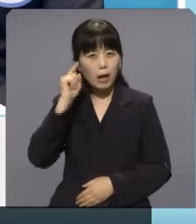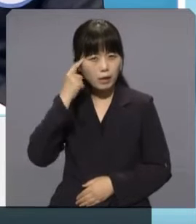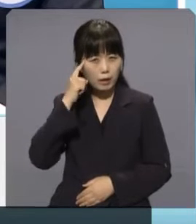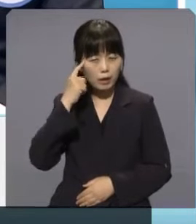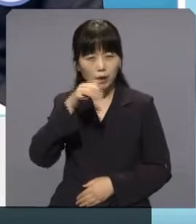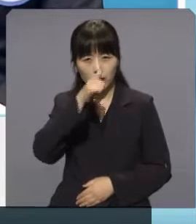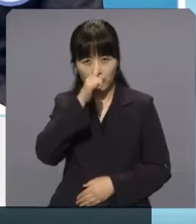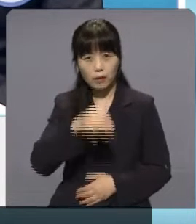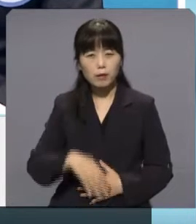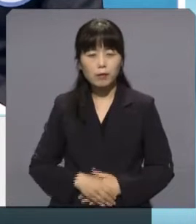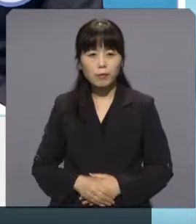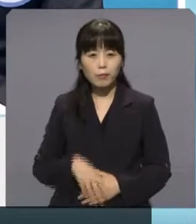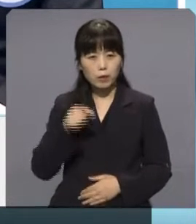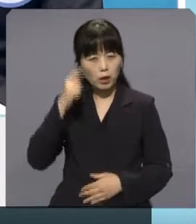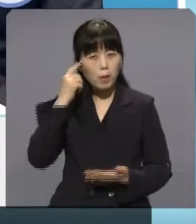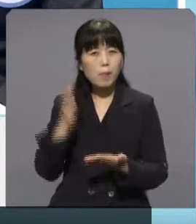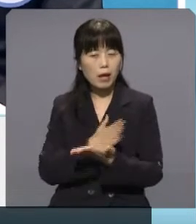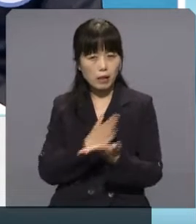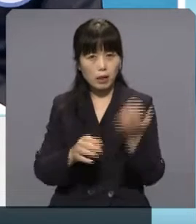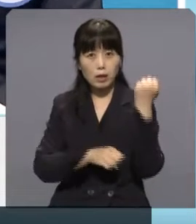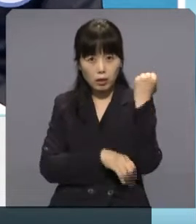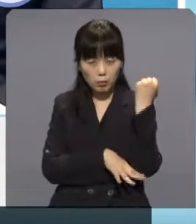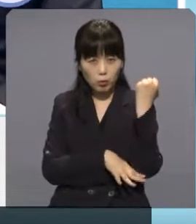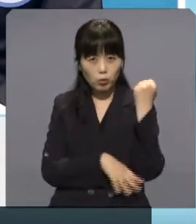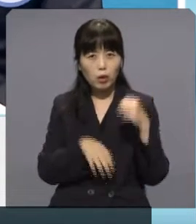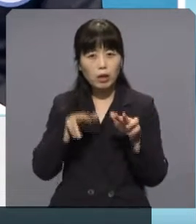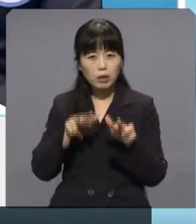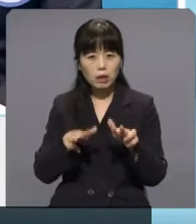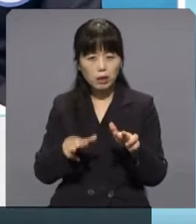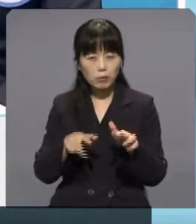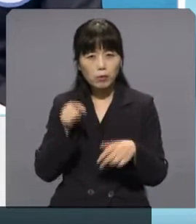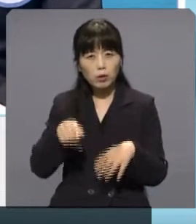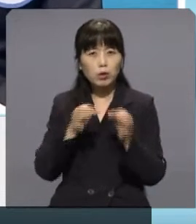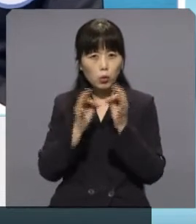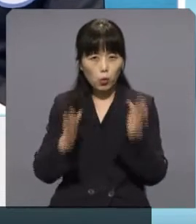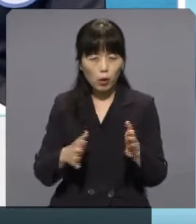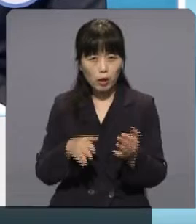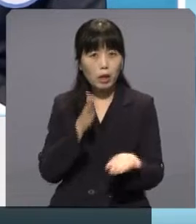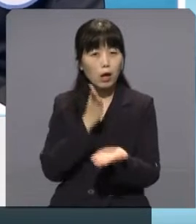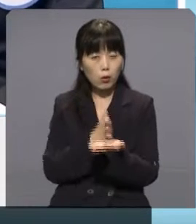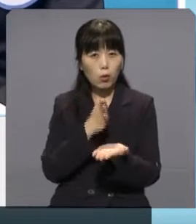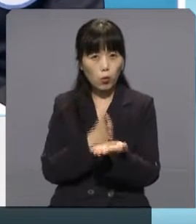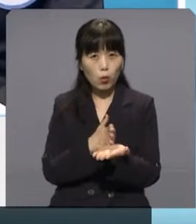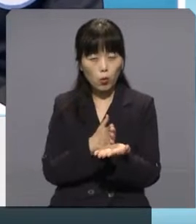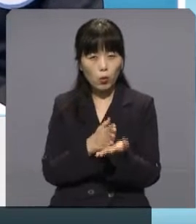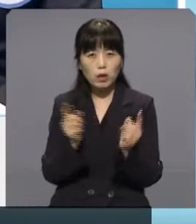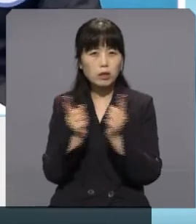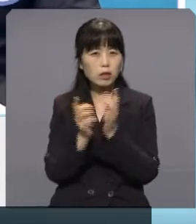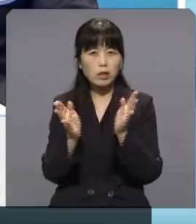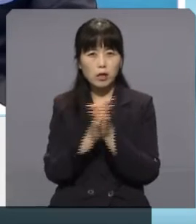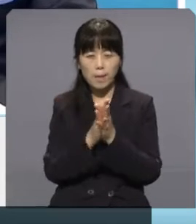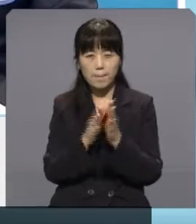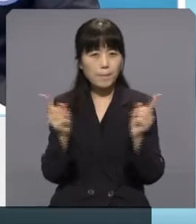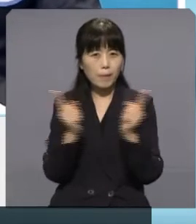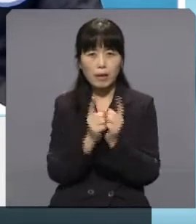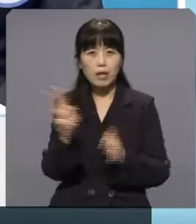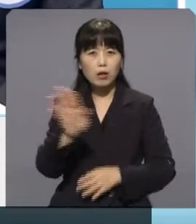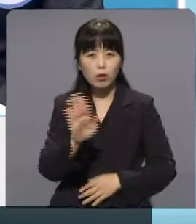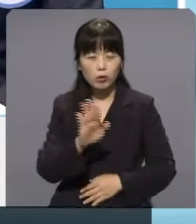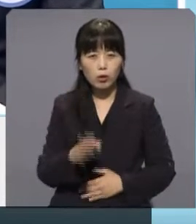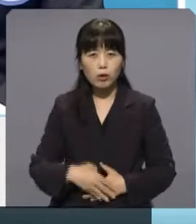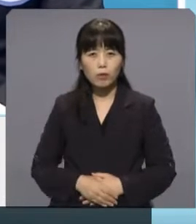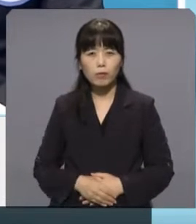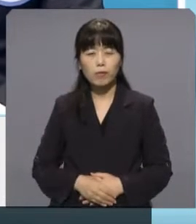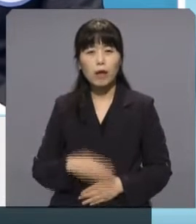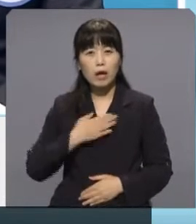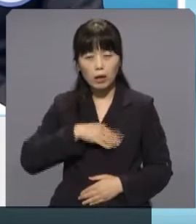한 겁니다. 그런 판단을 전제로 해서 지금 이제 조금 그동안에는 언론하고 접촉도 좀 많이 자제했던 거로 제가 알고 있는데